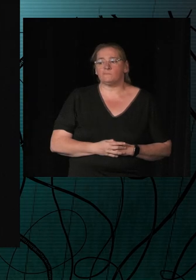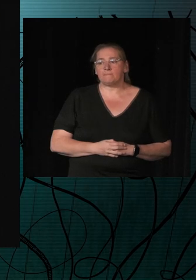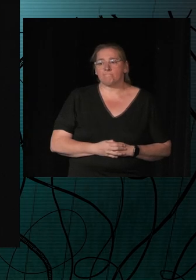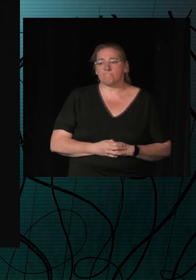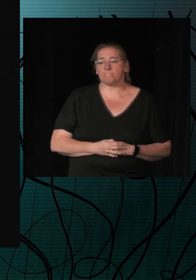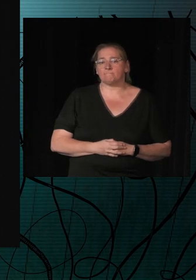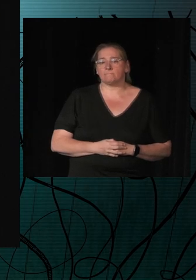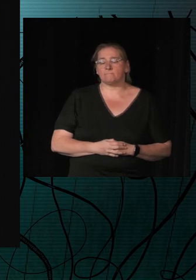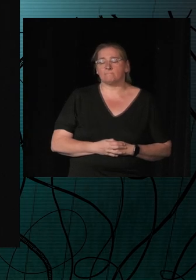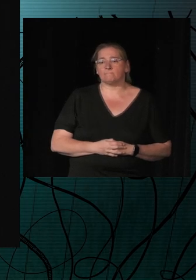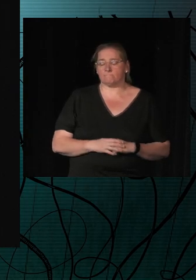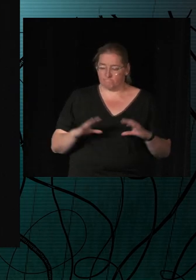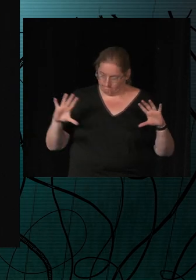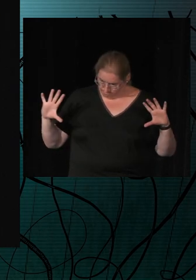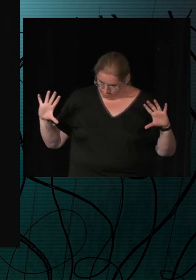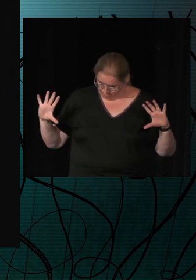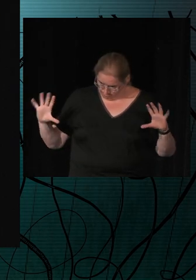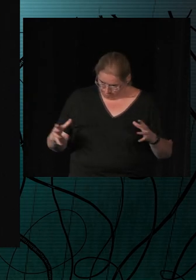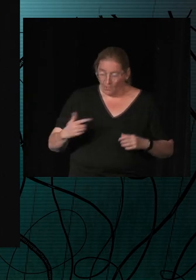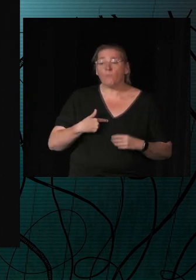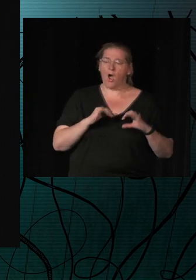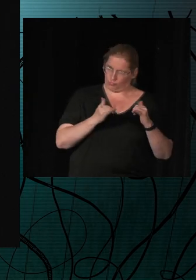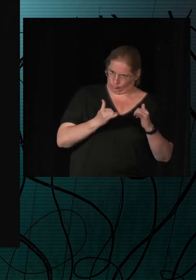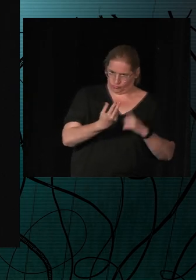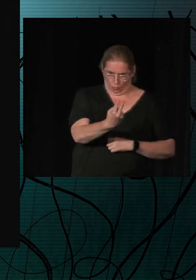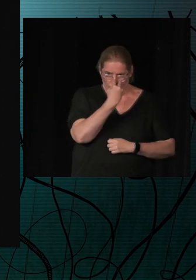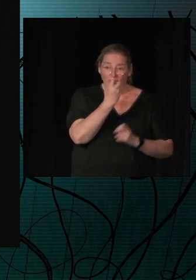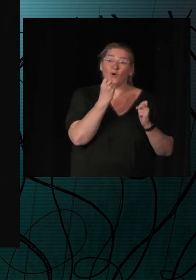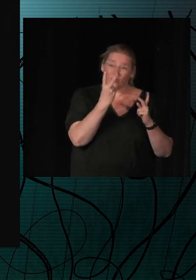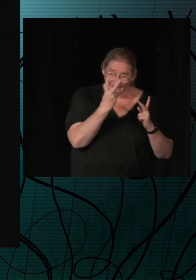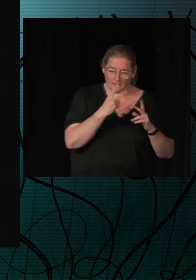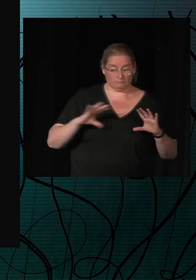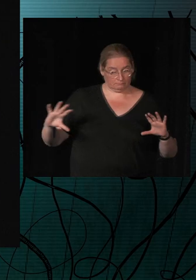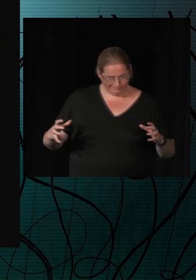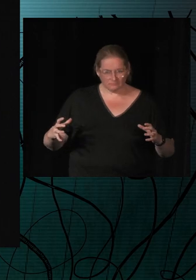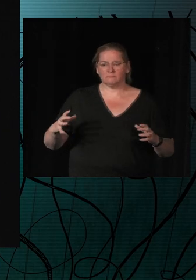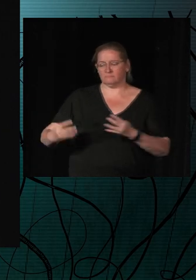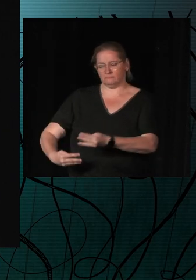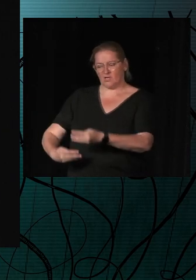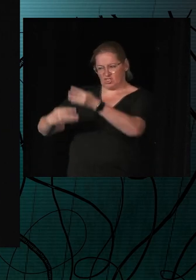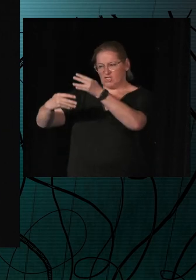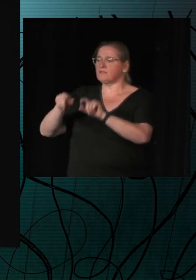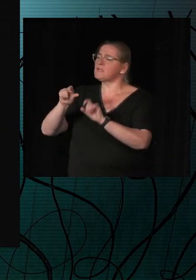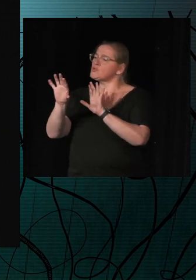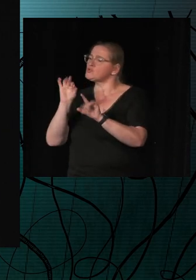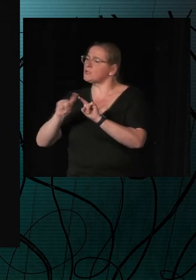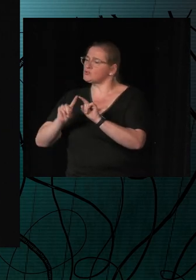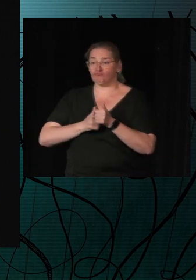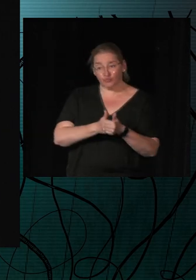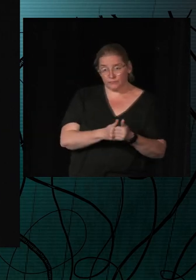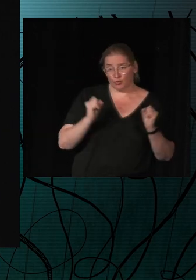est ensemble c'est effectivement moi qui joue mais il y a quand même des choix qui sont faits par certaines personnes dans le chat il peut y avoir des des sondages des choses comme